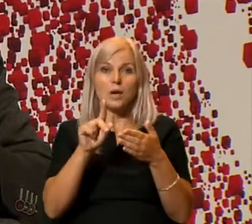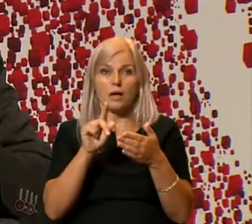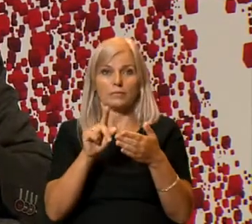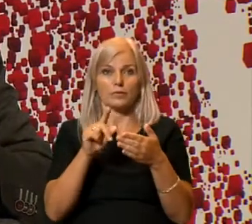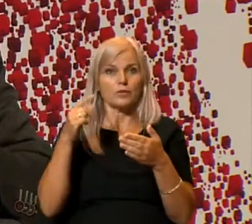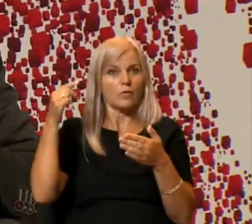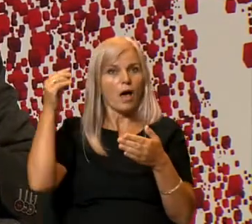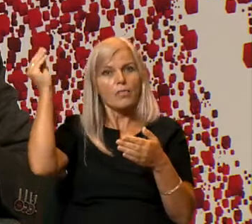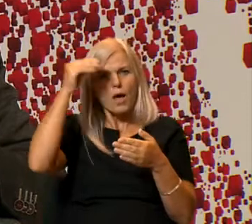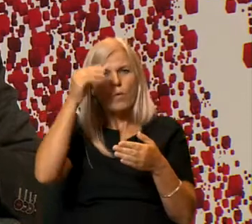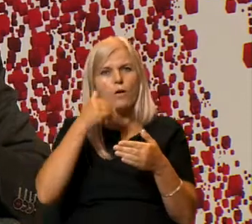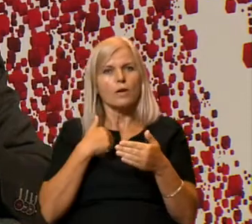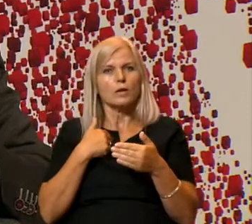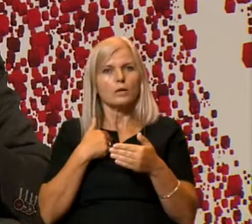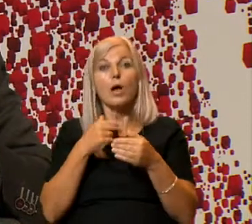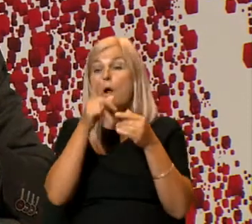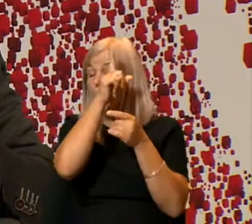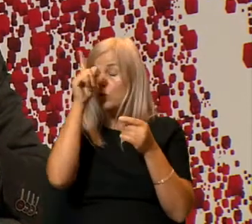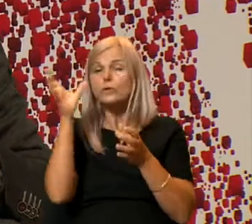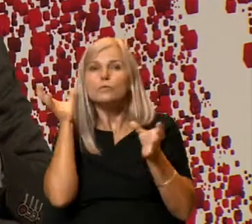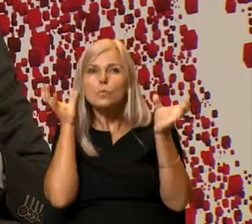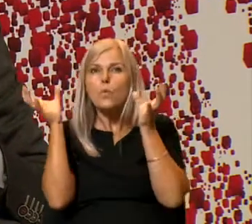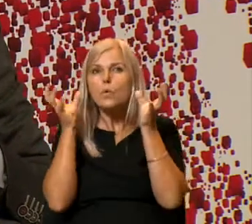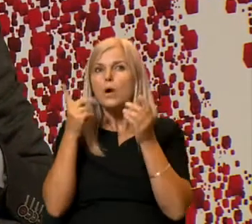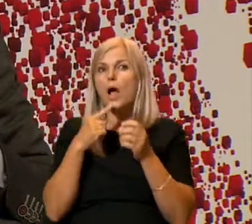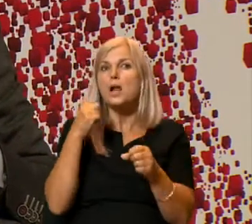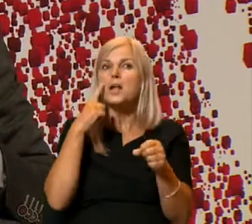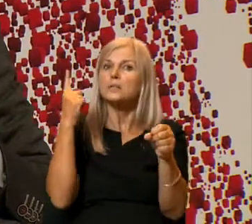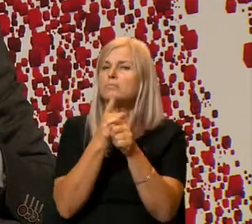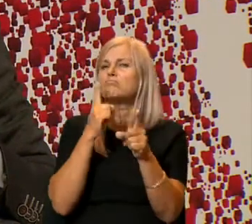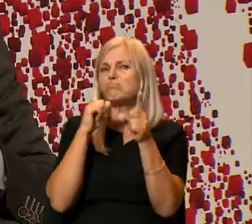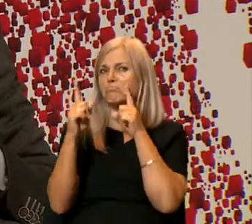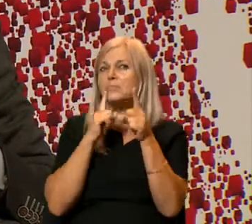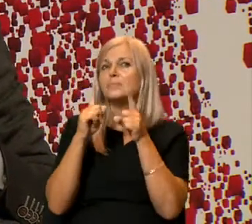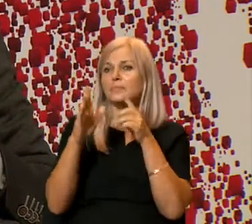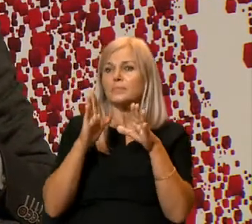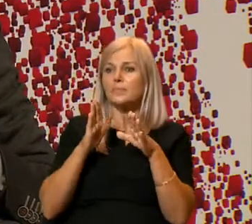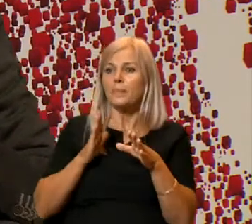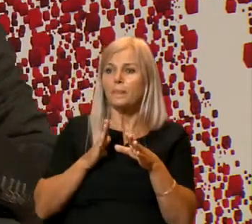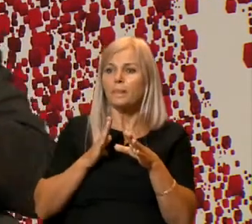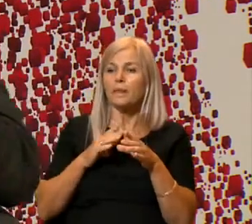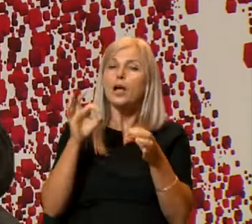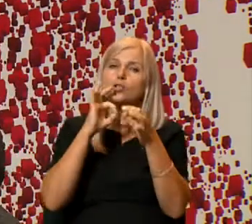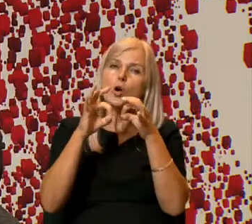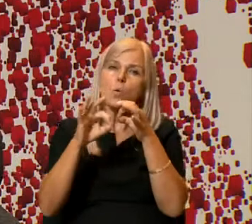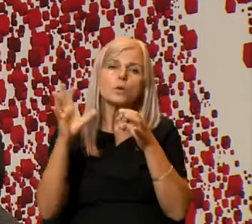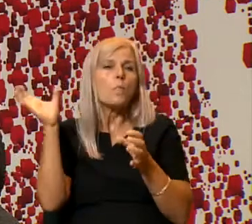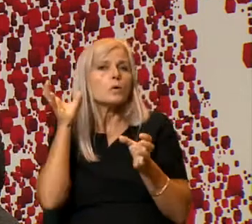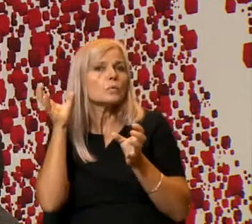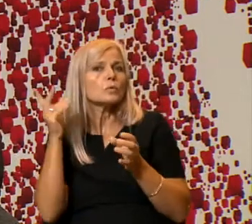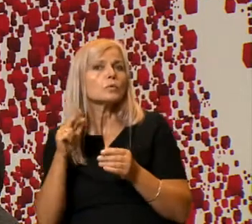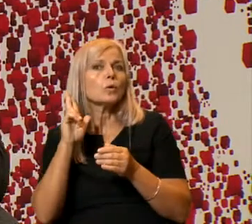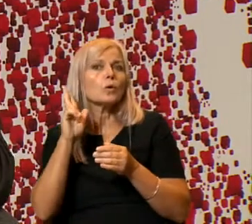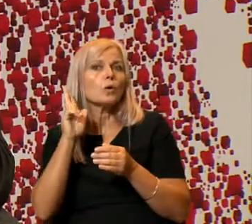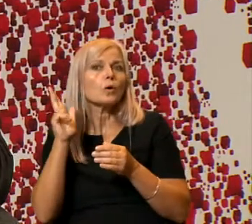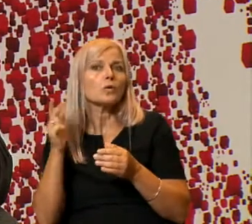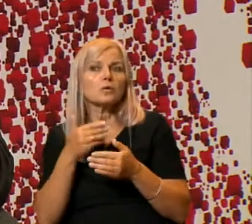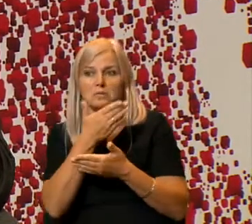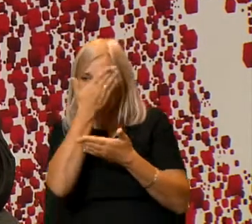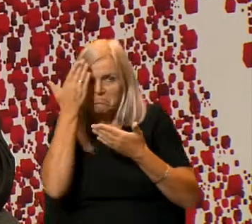Ludzie wsłuchują się w inne głosy, ale nie podejmują z nimi rozmowy. Szczególnie powinniśmy wysłuchać tych, których nie znoszę,